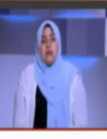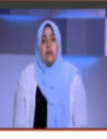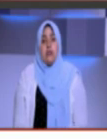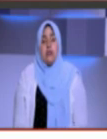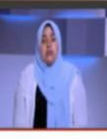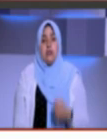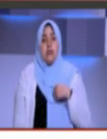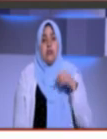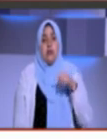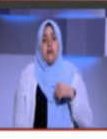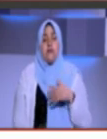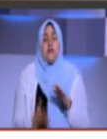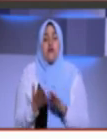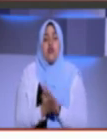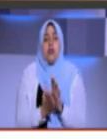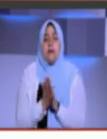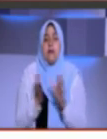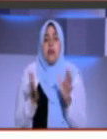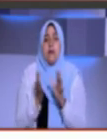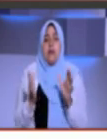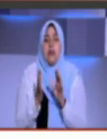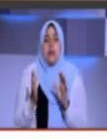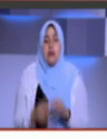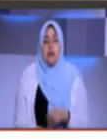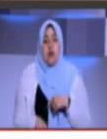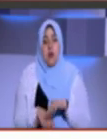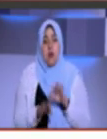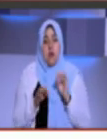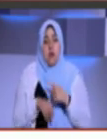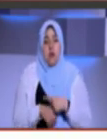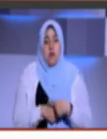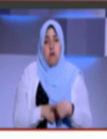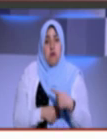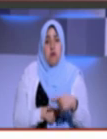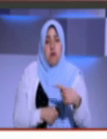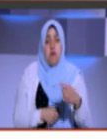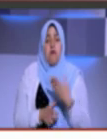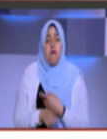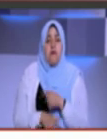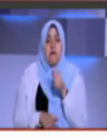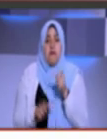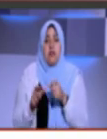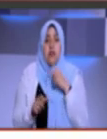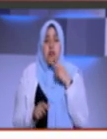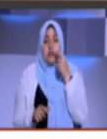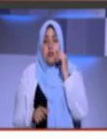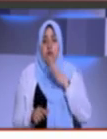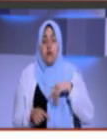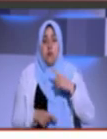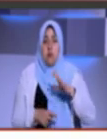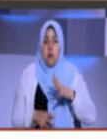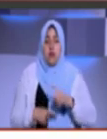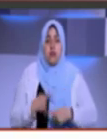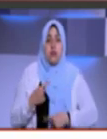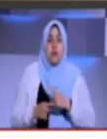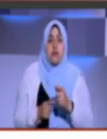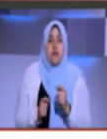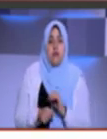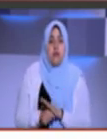فاحنا عندنا مصيبه كبيره جدا. يعني في ناس بتقول لك ان ممكن ان يستمر الوضع